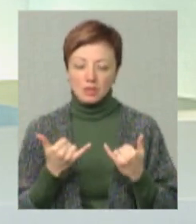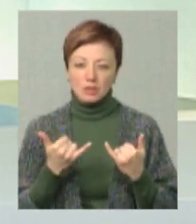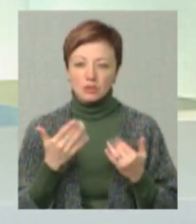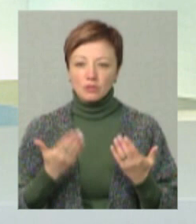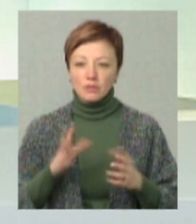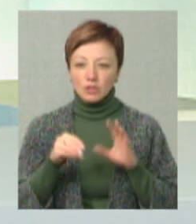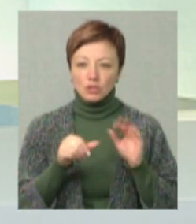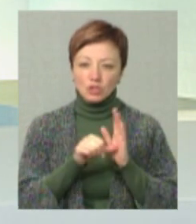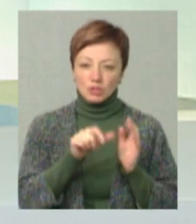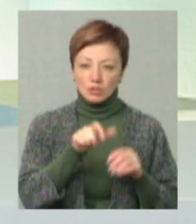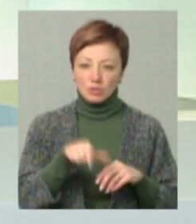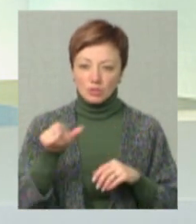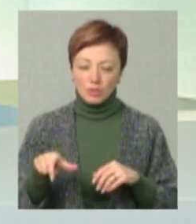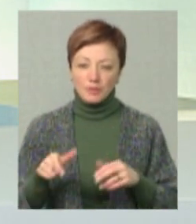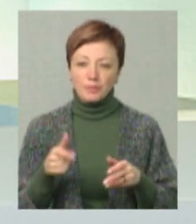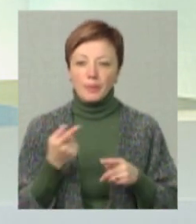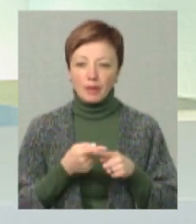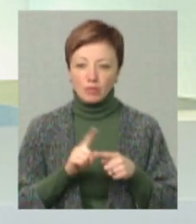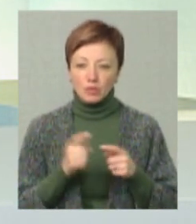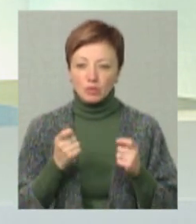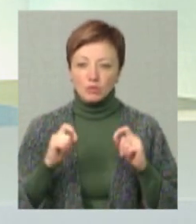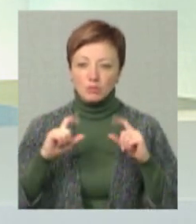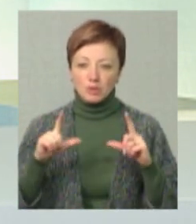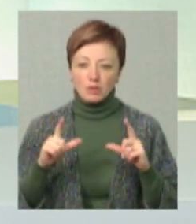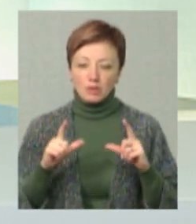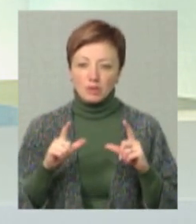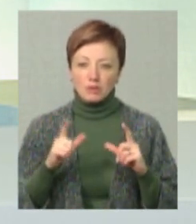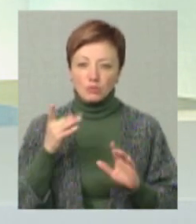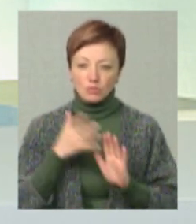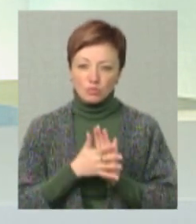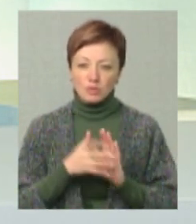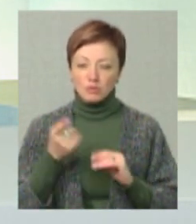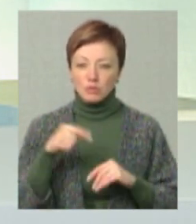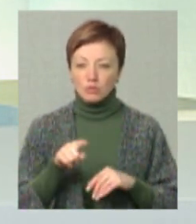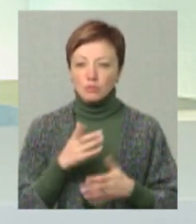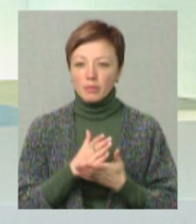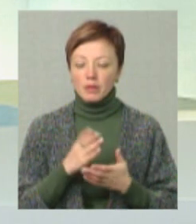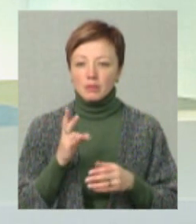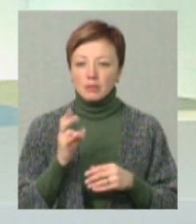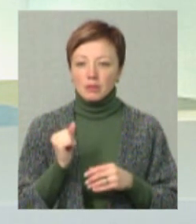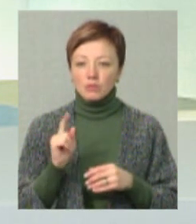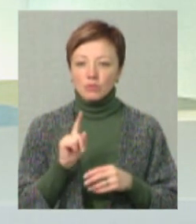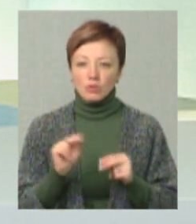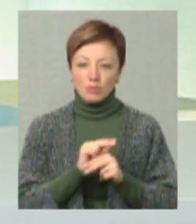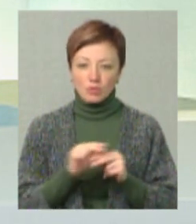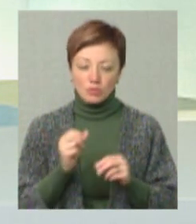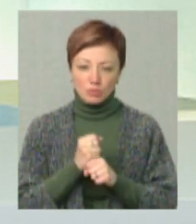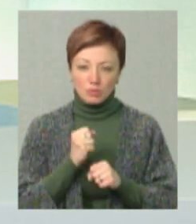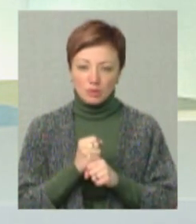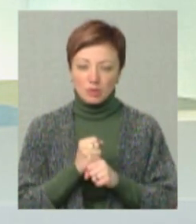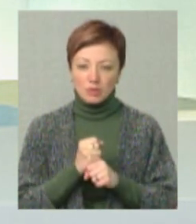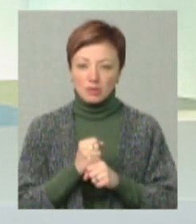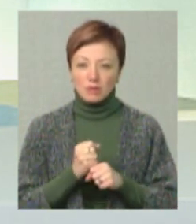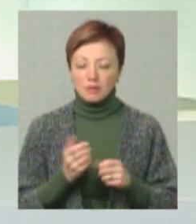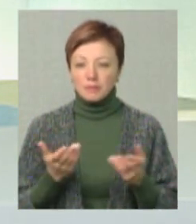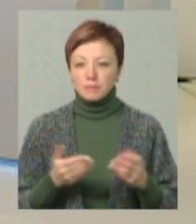там подекуди живе 6 людей. Тому вони трішки підняли там з розумінням того, щоб мати на що зробити ремонт,